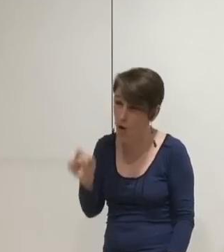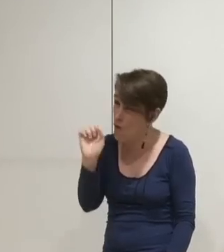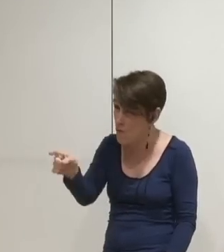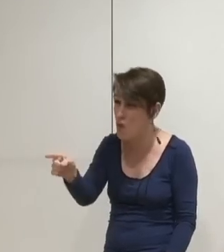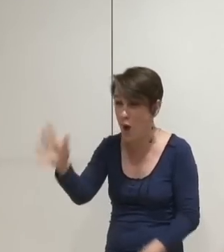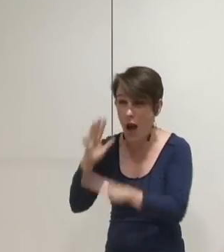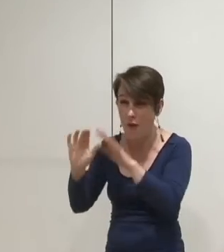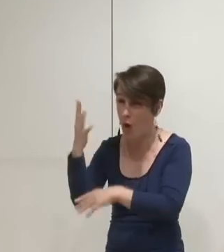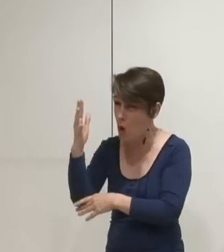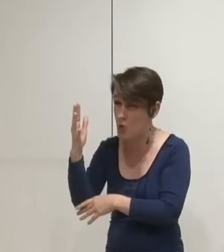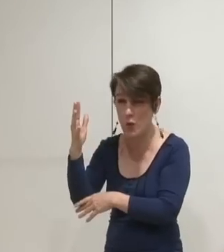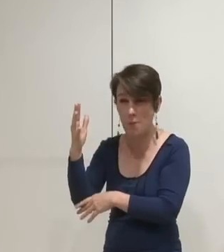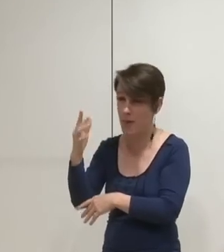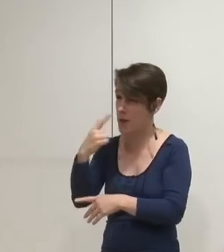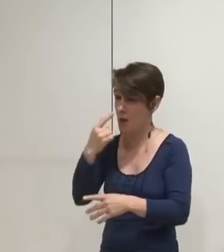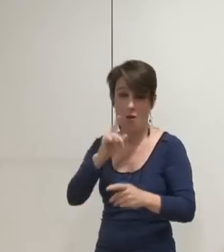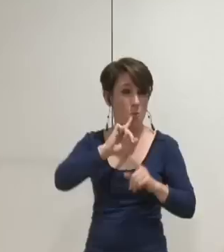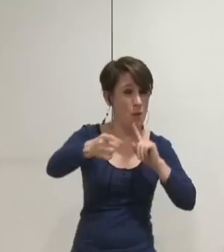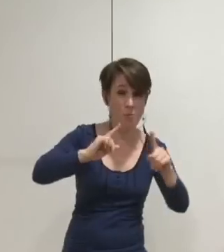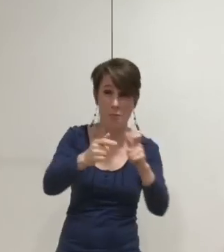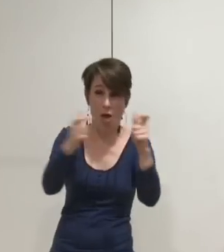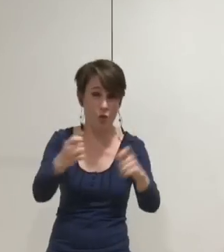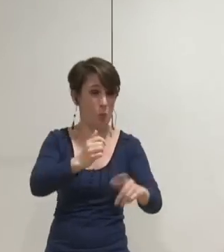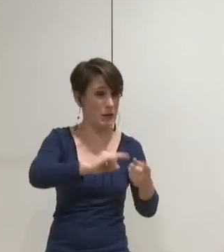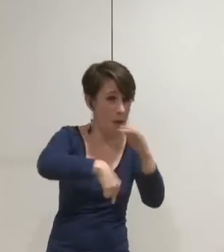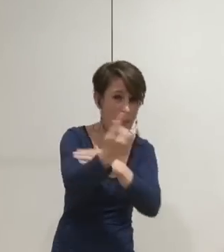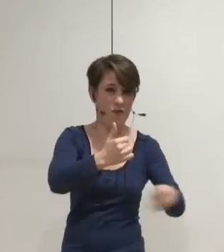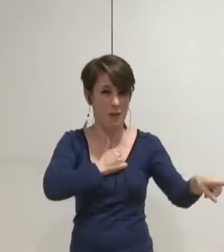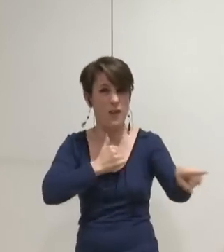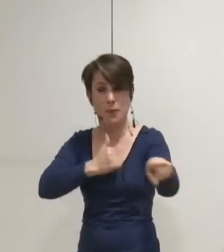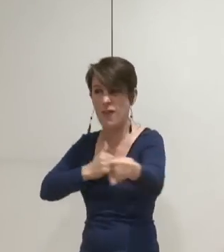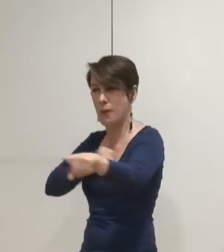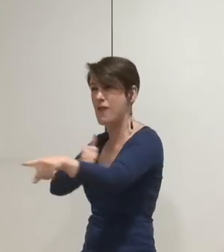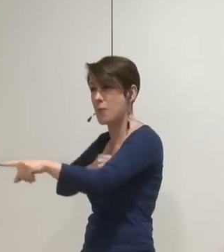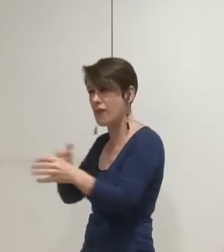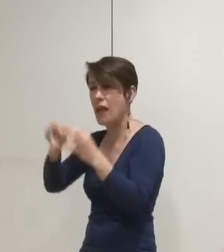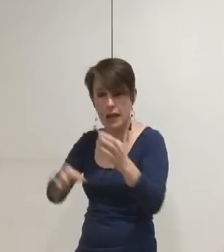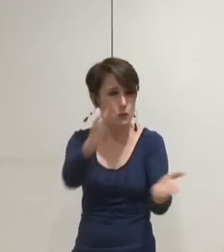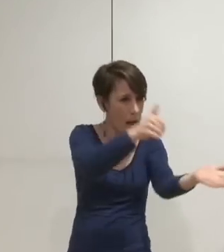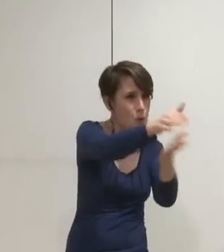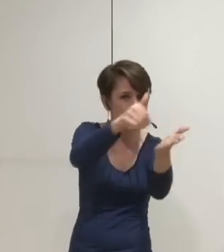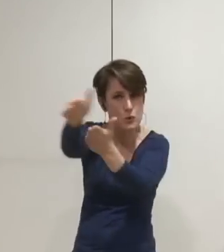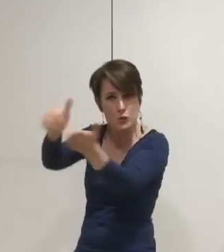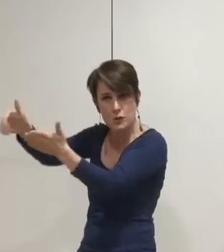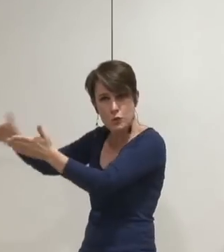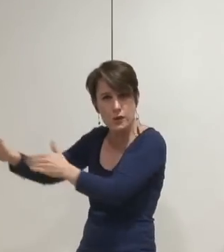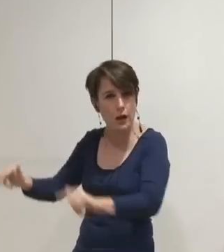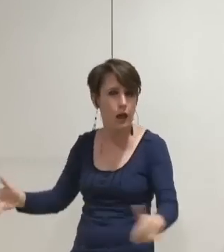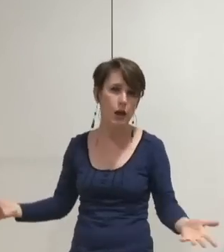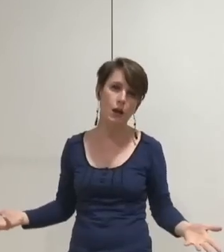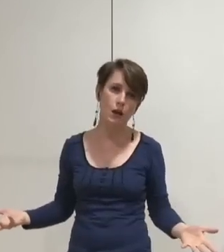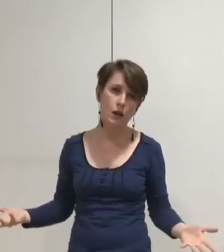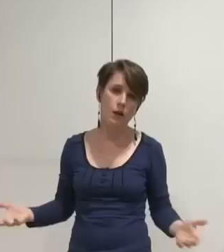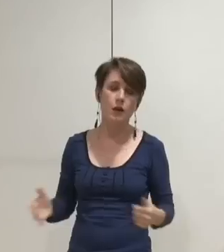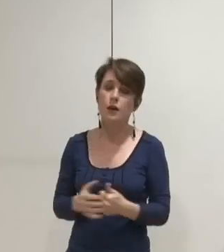appliqué sous vos gouvernement et toutes les privatisations que vous avez pu assumer par ailleurs qui ont elles engendré de très nombreux licenciements la proposition de